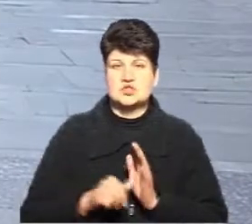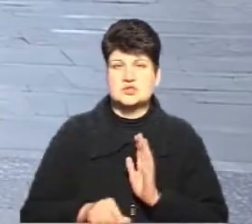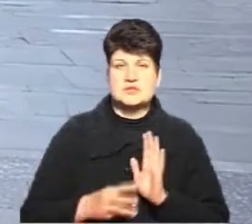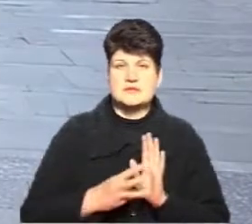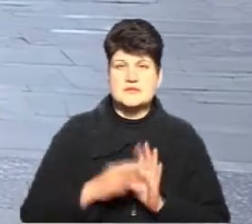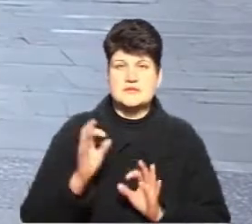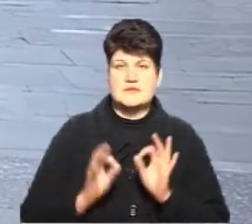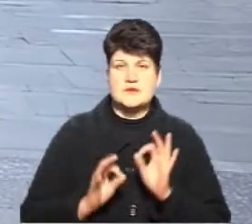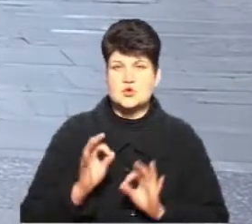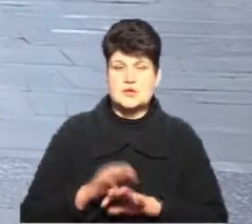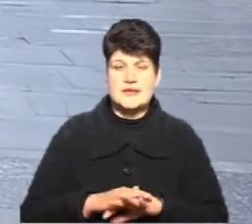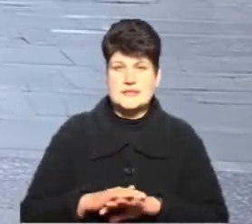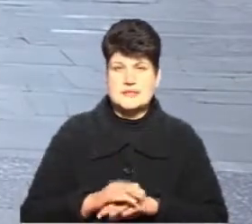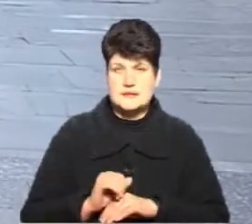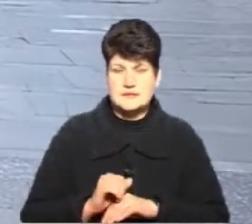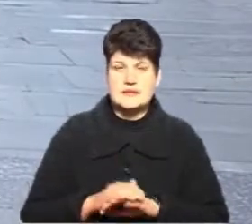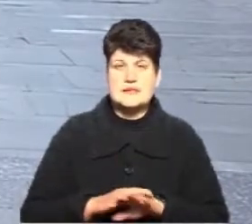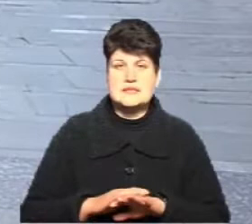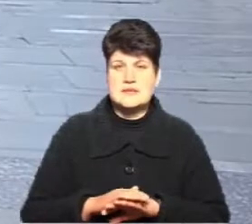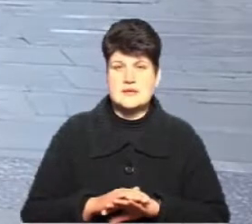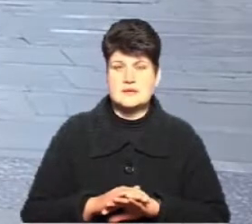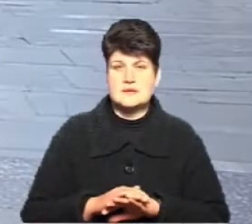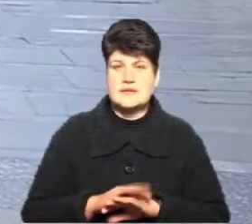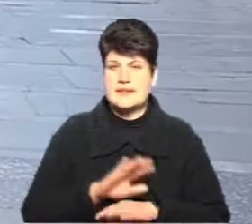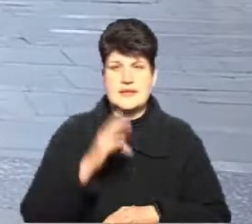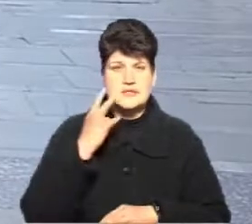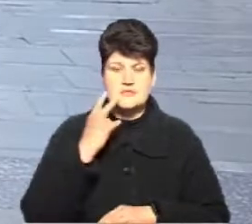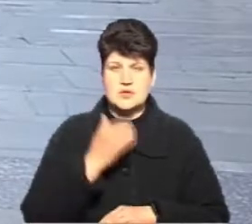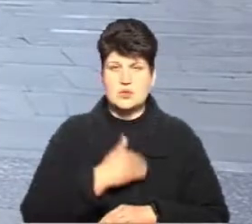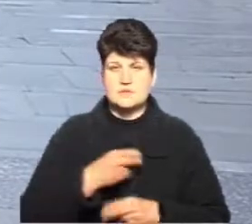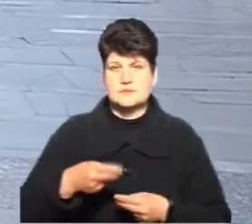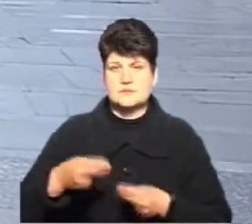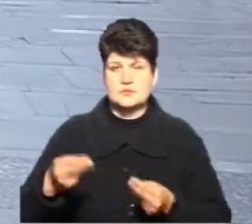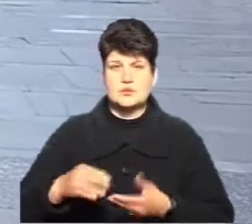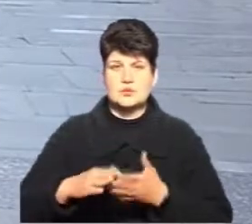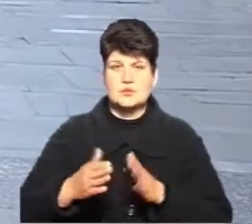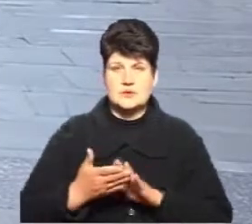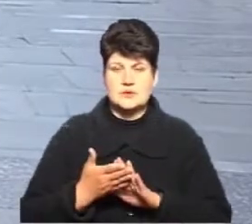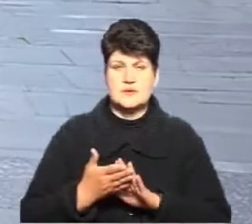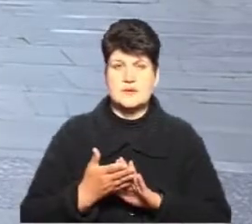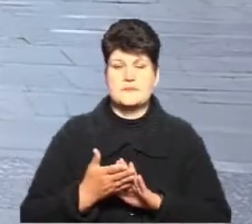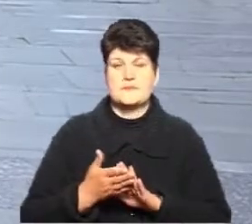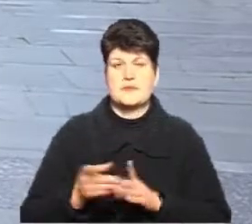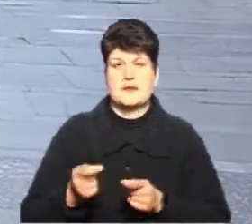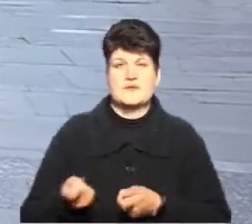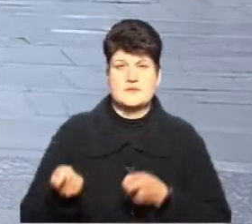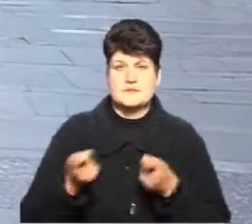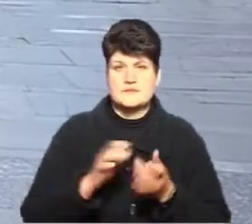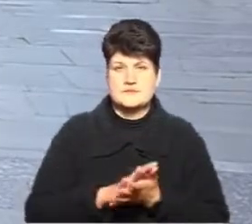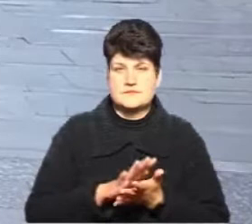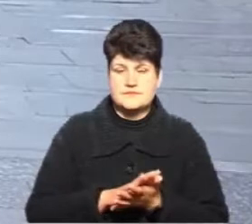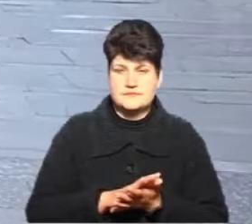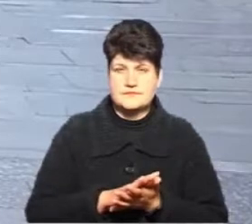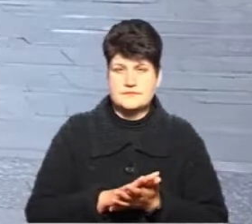населенням. Населення не завжди хоче заключати договори на поводження з твердими побутовими відходами.